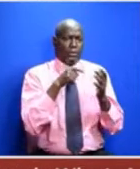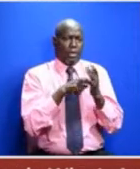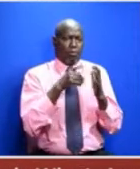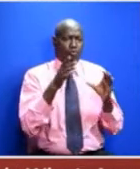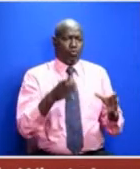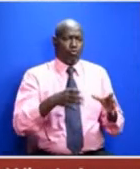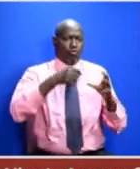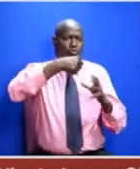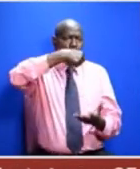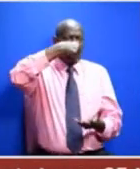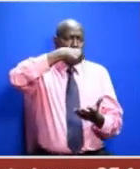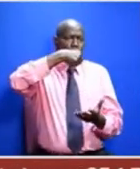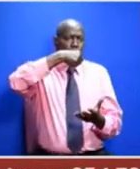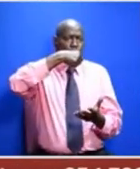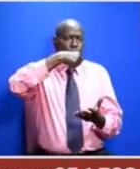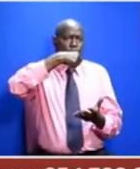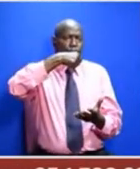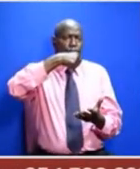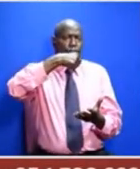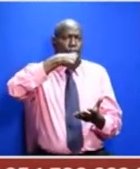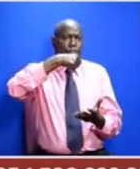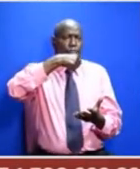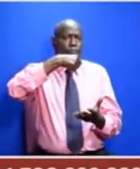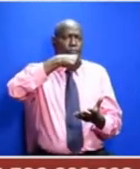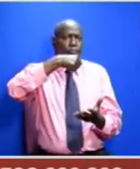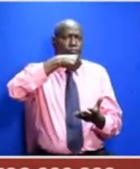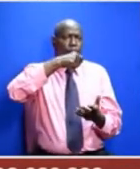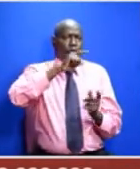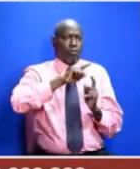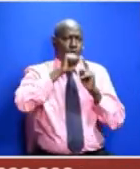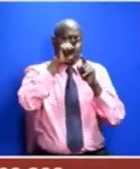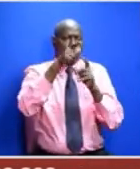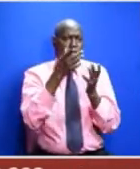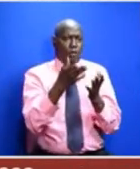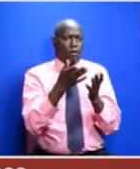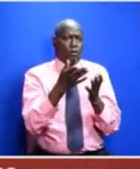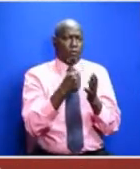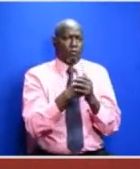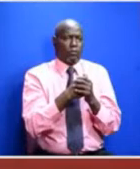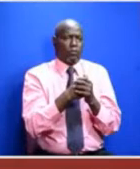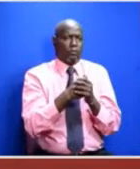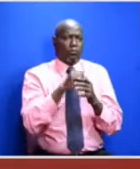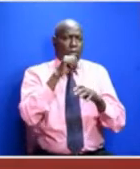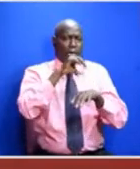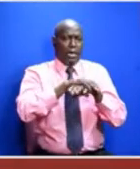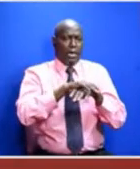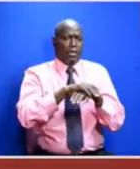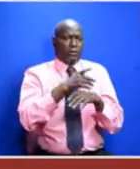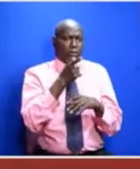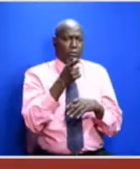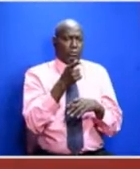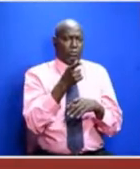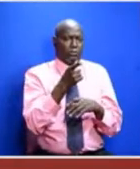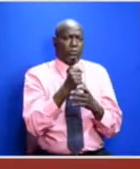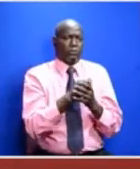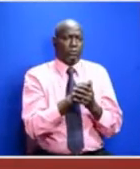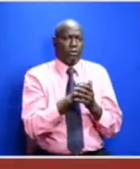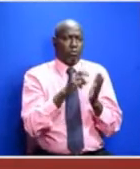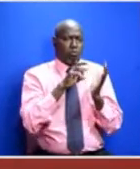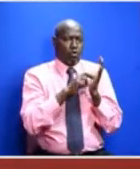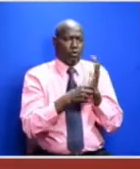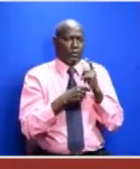na nikaondoka, nikaenda mahali walikoniita. Tukaenda tukapokea, nikapokea hiyo mradi ya